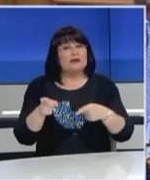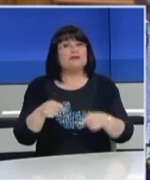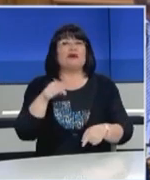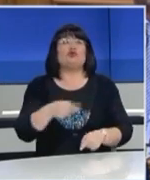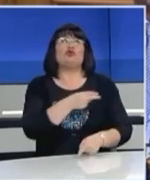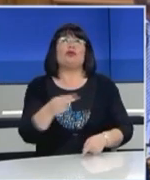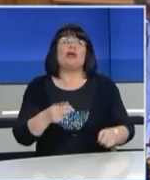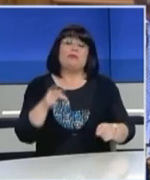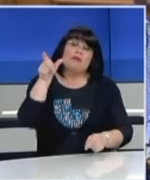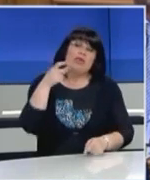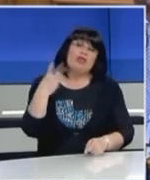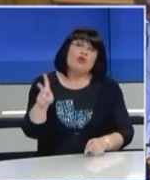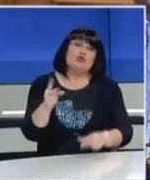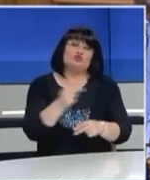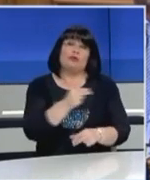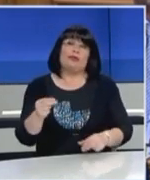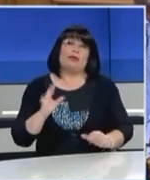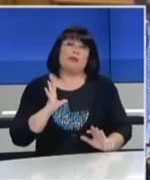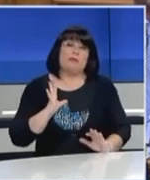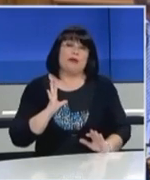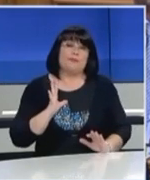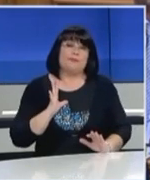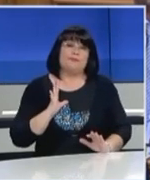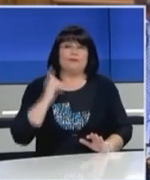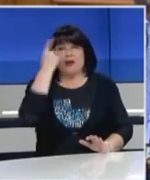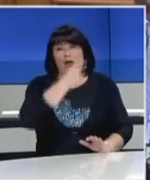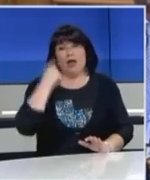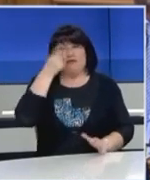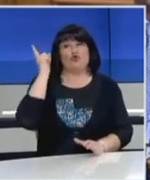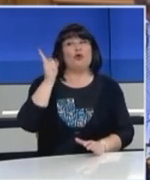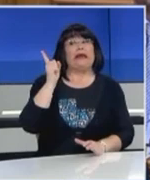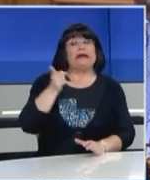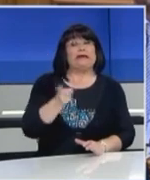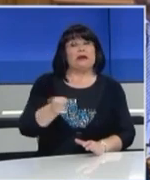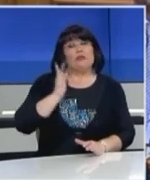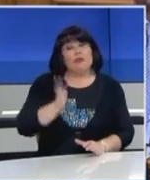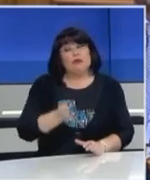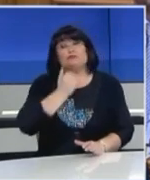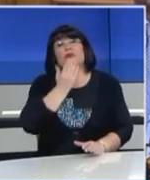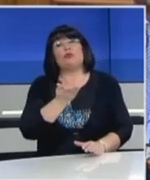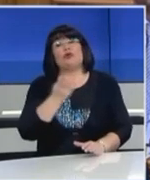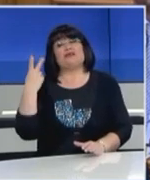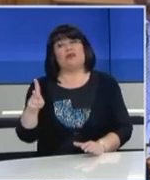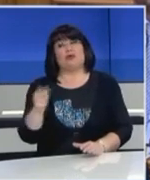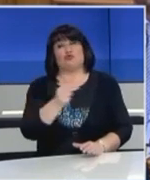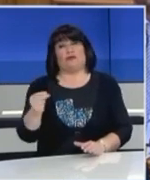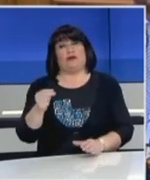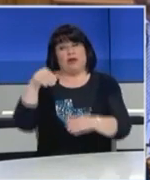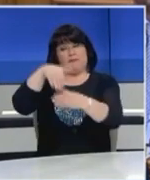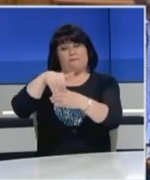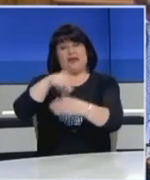αφορά εσωτερικά εσάς και τη διαδικασία αυτοκριτικής την οποία μπορείτε ή δεν μπορείτε να κάνετε είναι δικό σας εσωτερικό